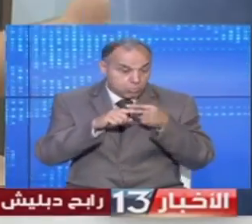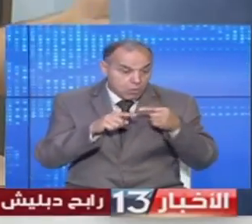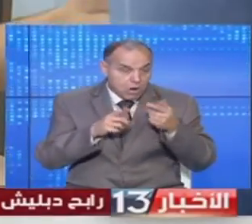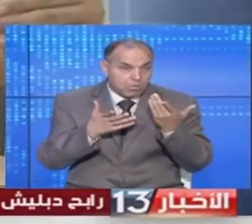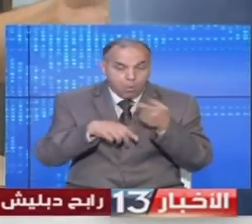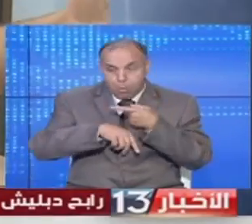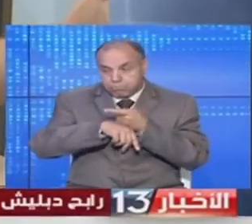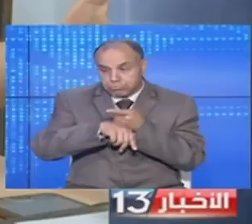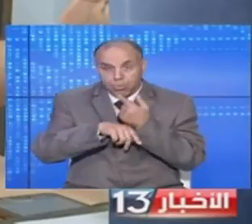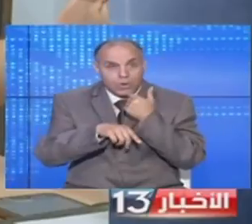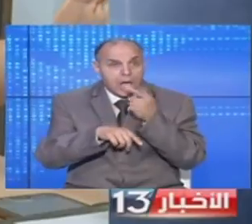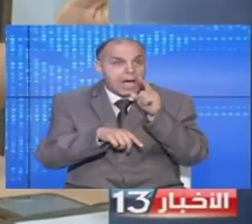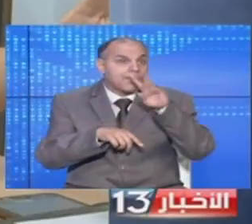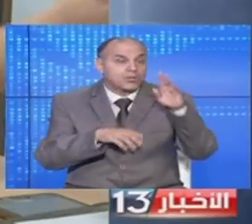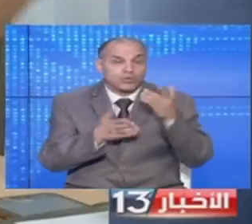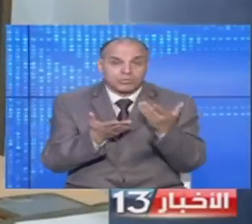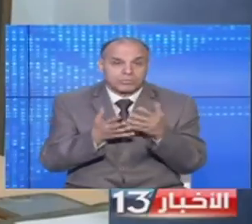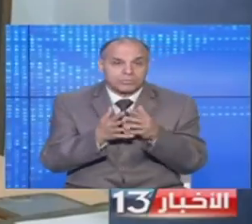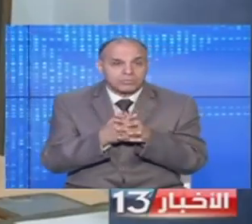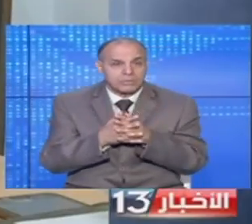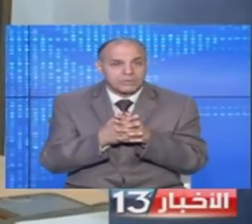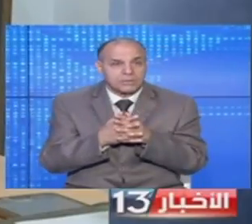اكثر من